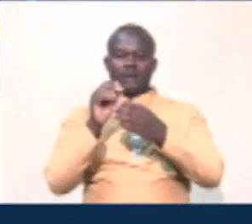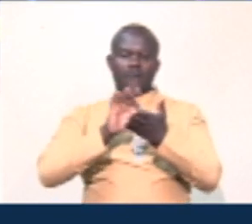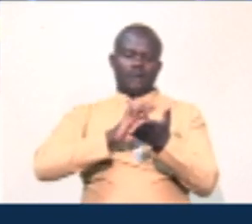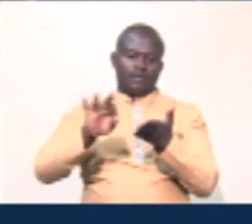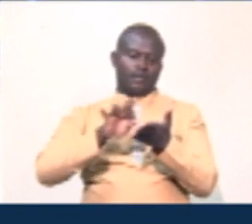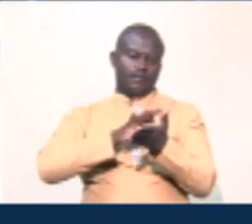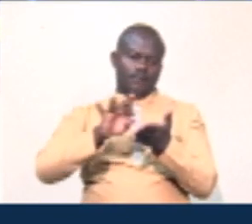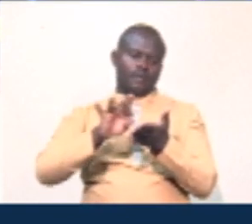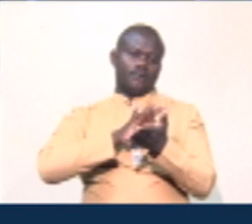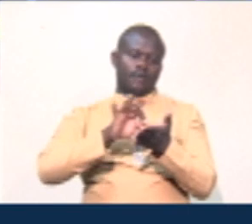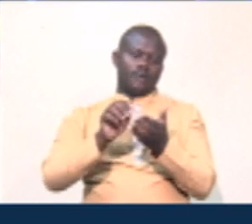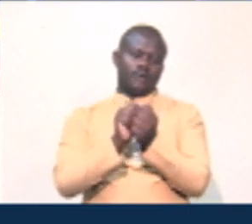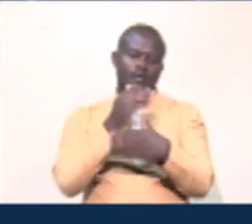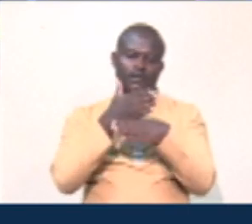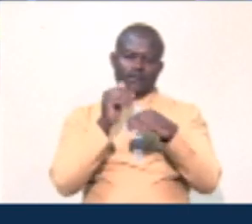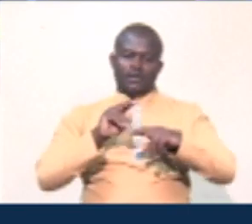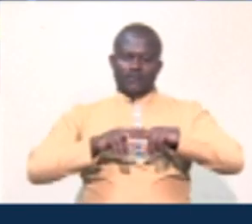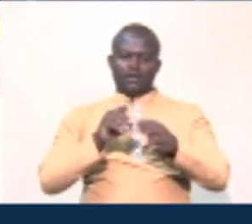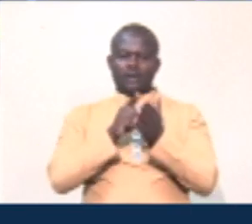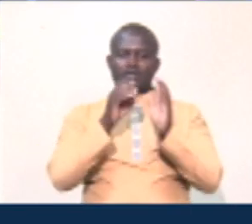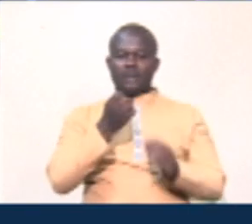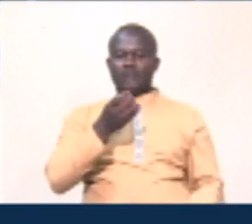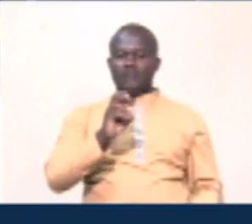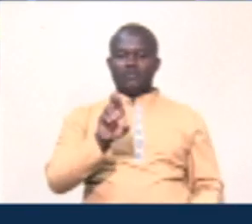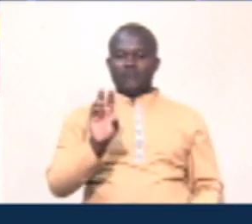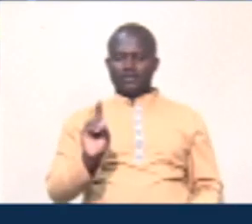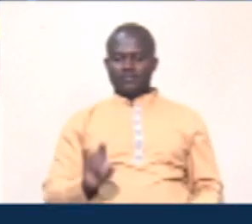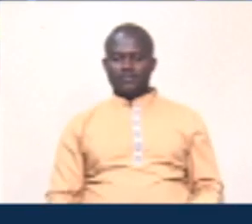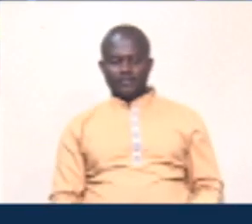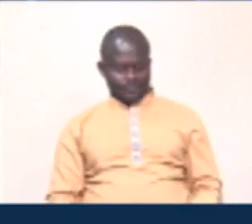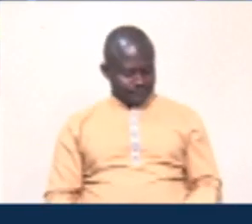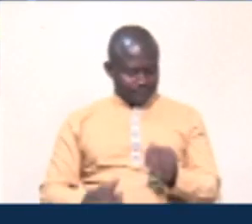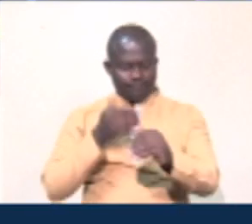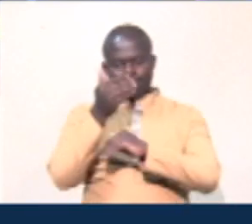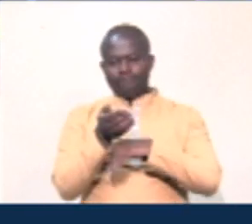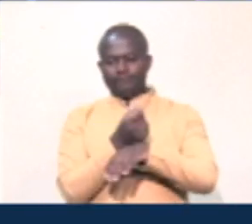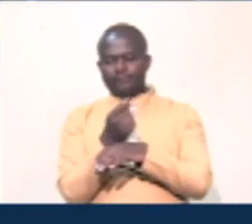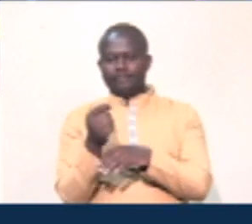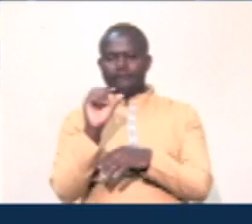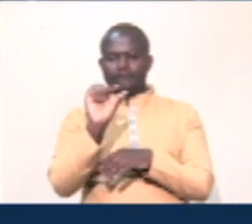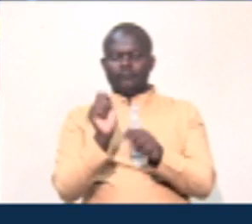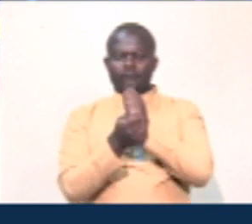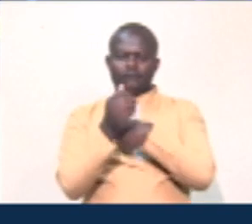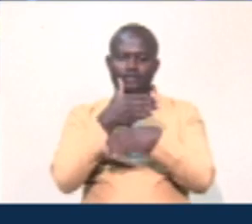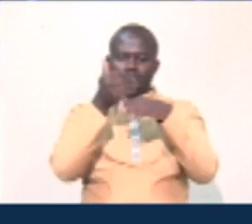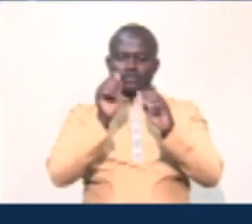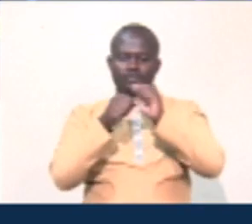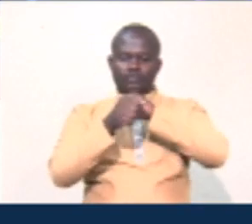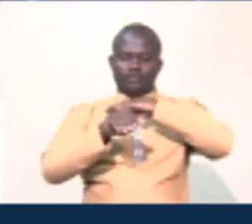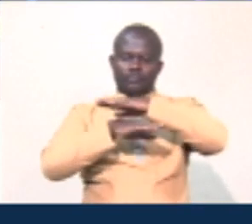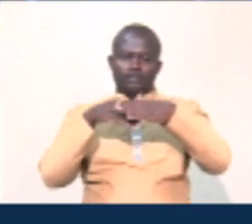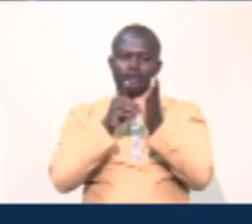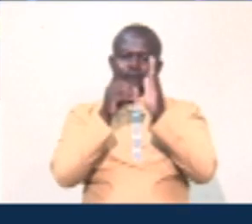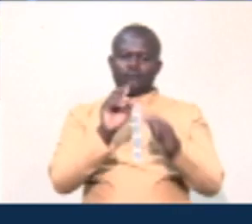byashyizweho umukono na Minisitiri w'Intebe Dr. Edouard Ngirente. Nyuma rero y'iminota mike agizwe Minisitiri w'Ibikorwa Remezo